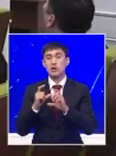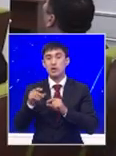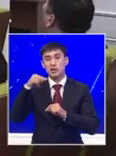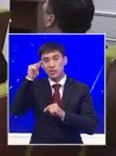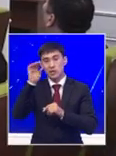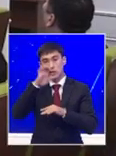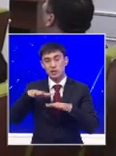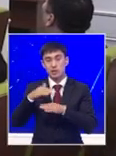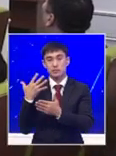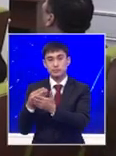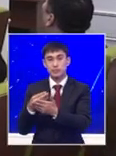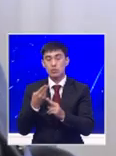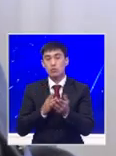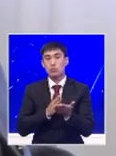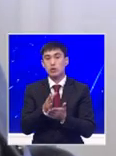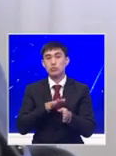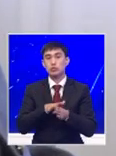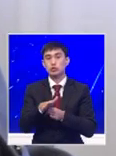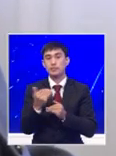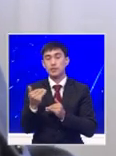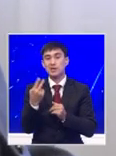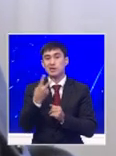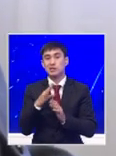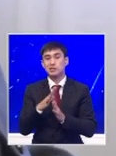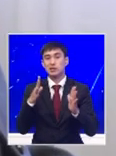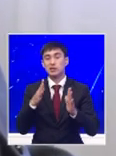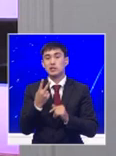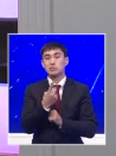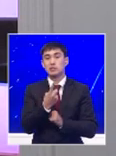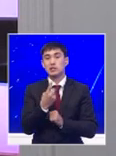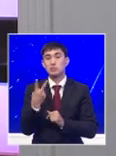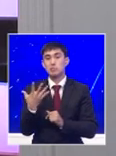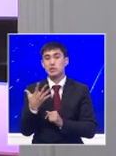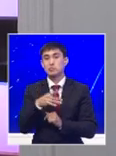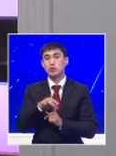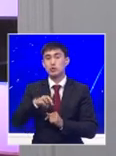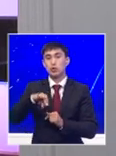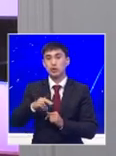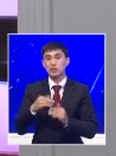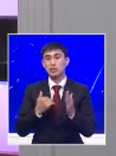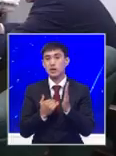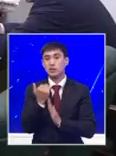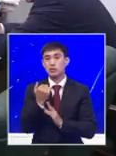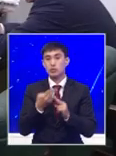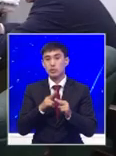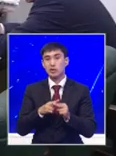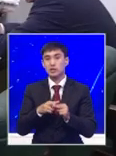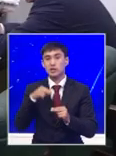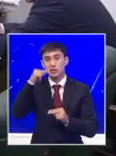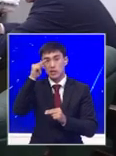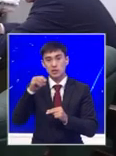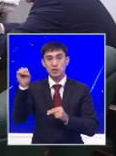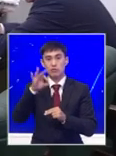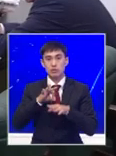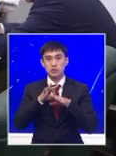еліне тиесілі. Аталған бағыт бойынша жүк тасымалы 2 есеге, яғни 1,5 миллион тоннаға дейін артты. Сонымен қатар